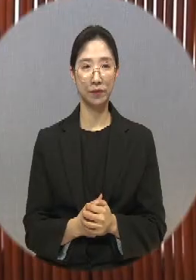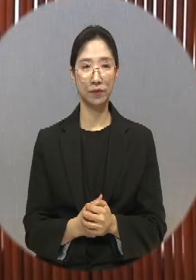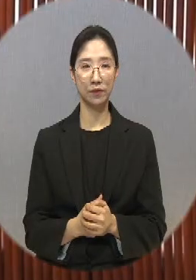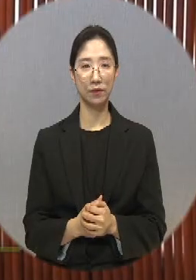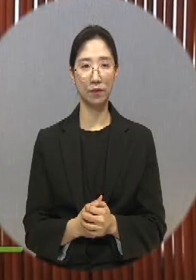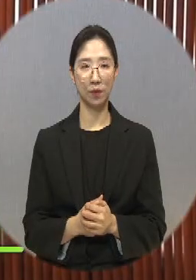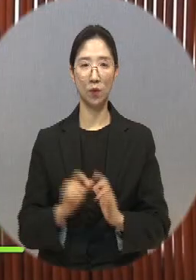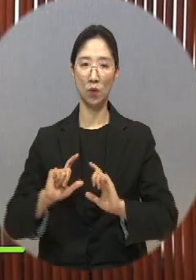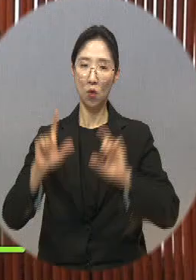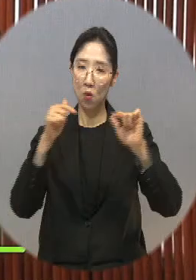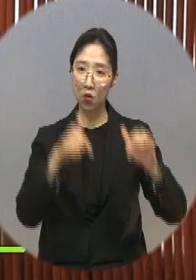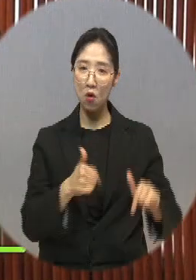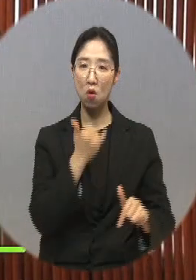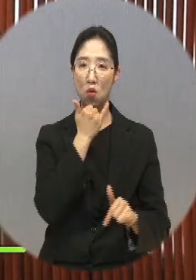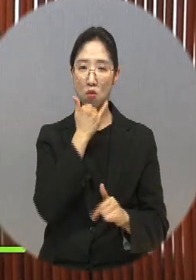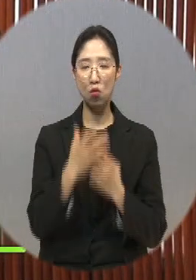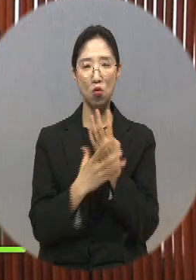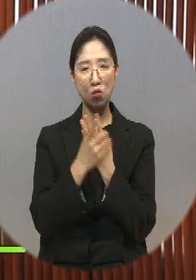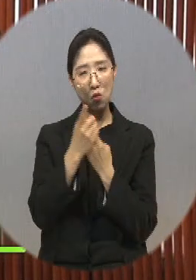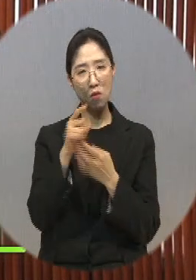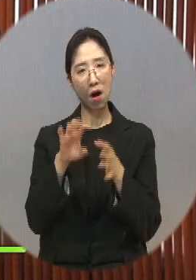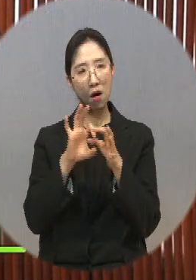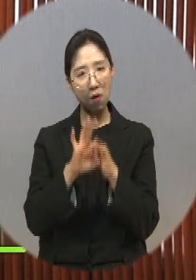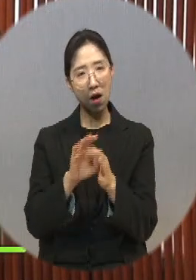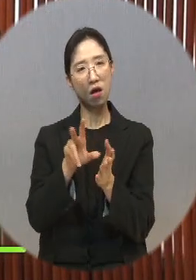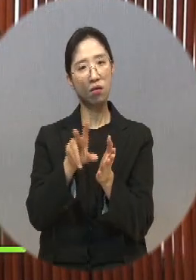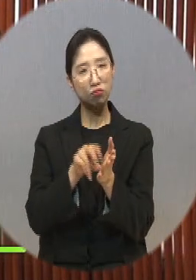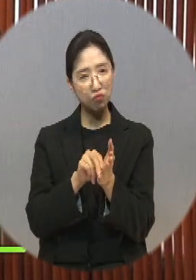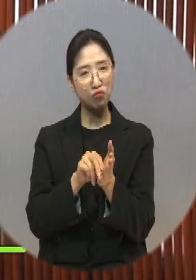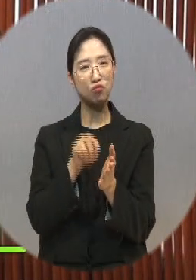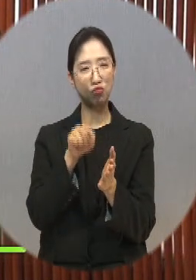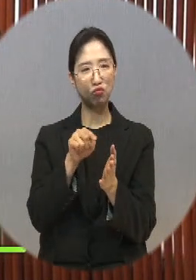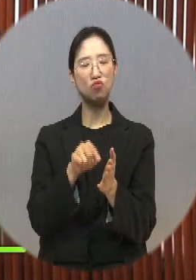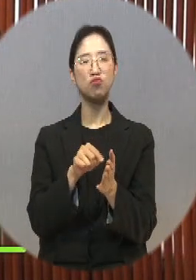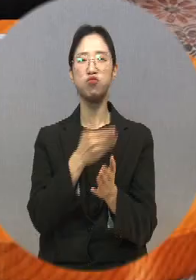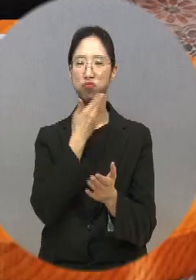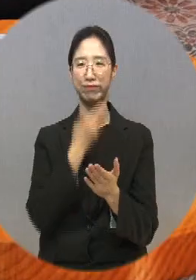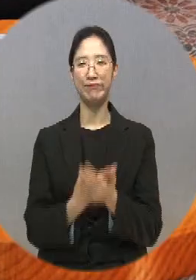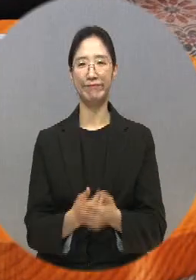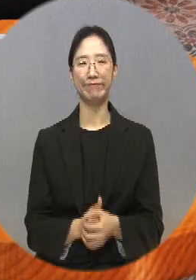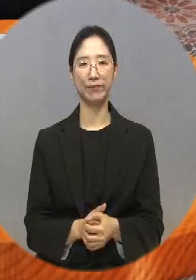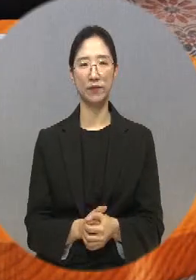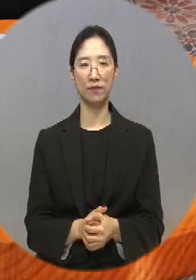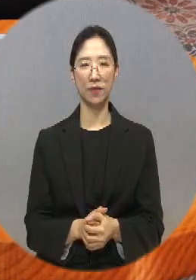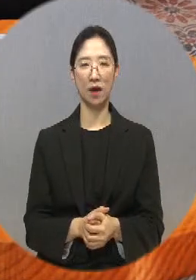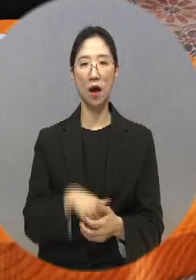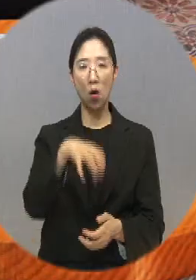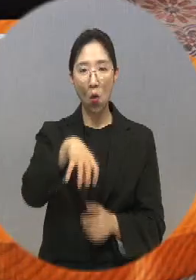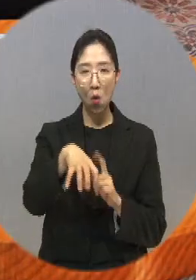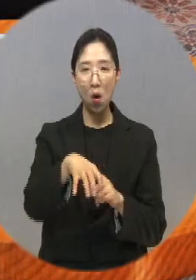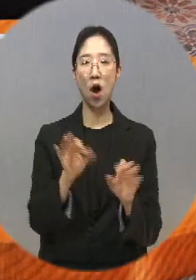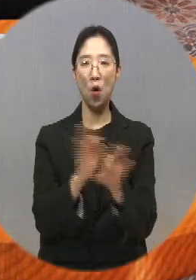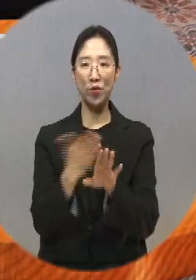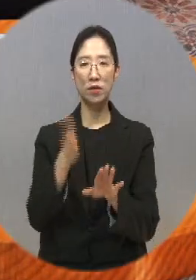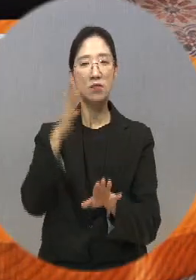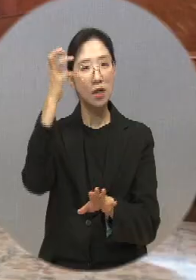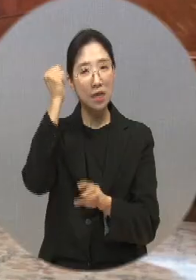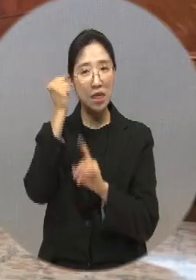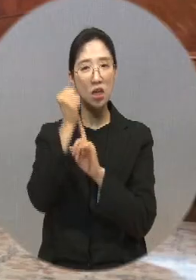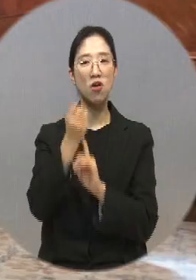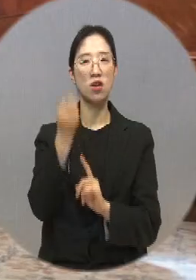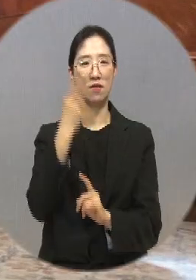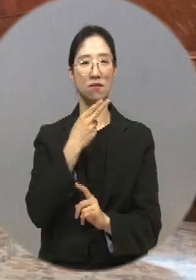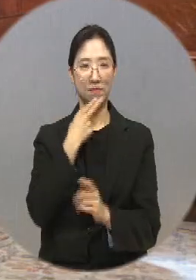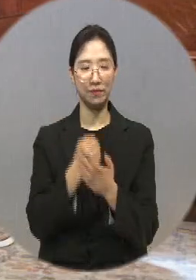어떻게 동서독의 통합을 할 것인가에 대한 문제가 지금 어찌 보면 숙제이기는 하죠. 공간은 없어졌지만 기억은 잊지 않았다.